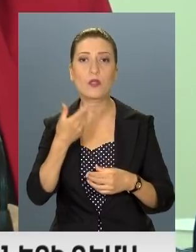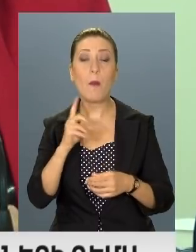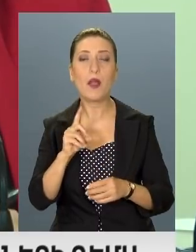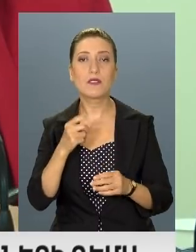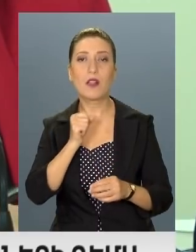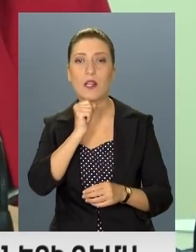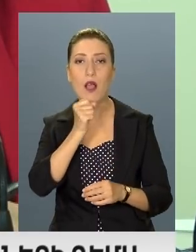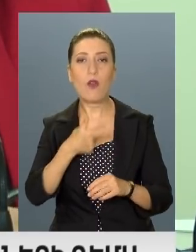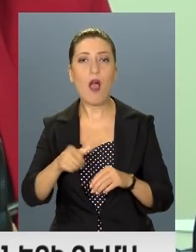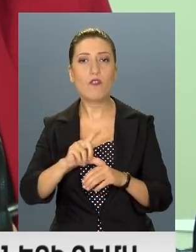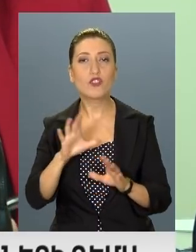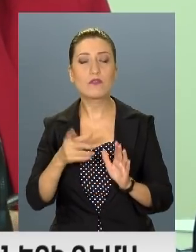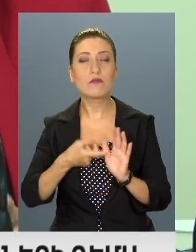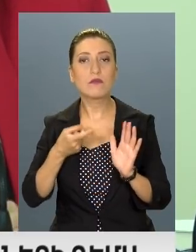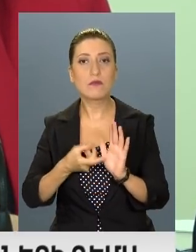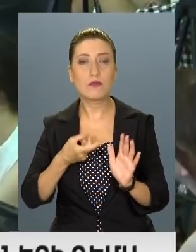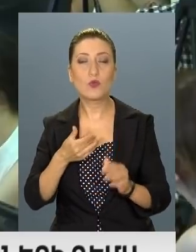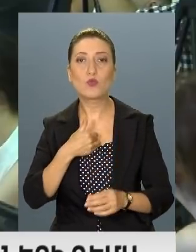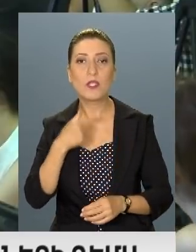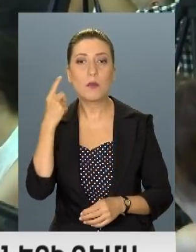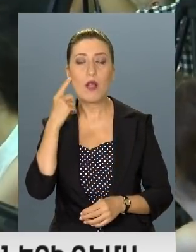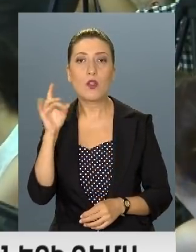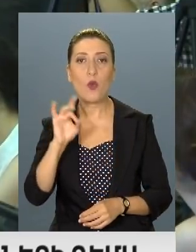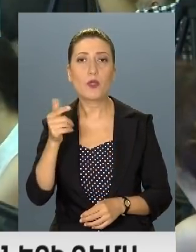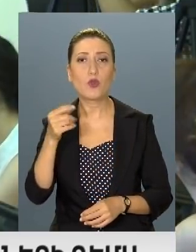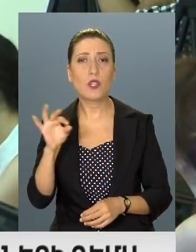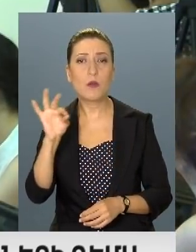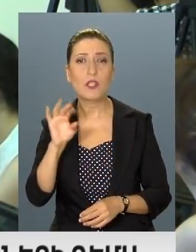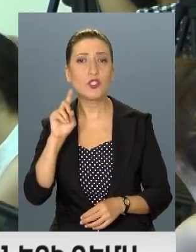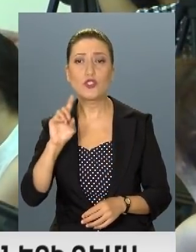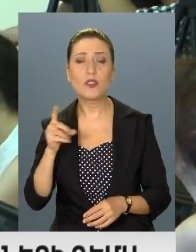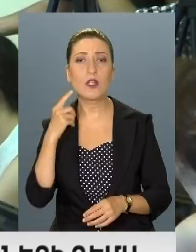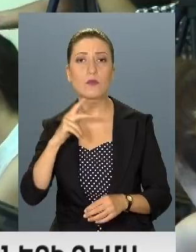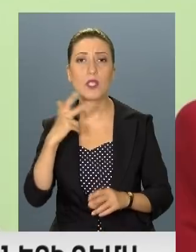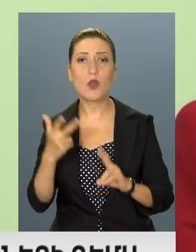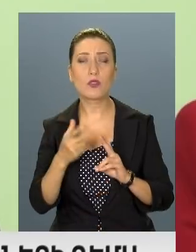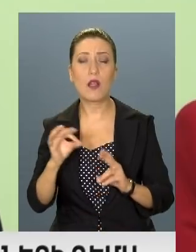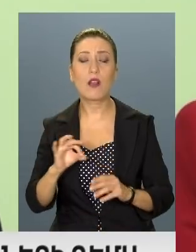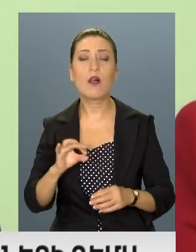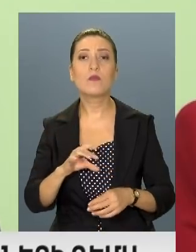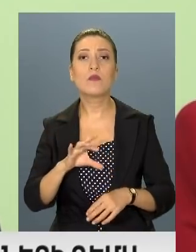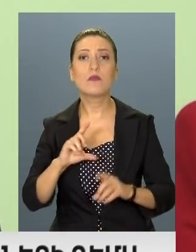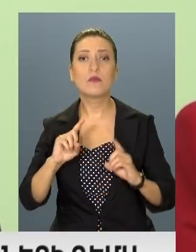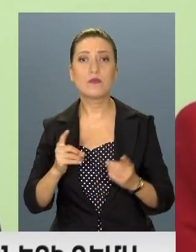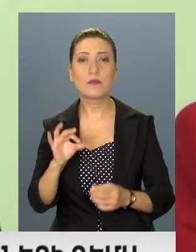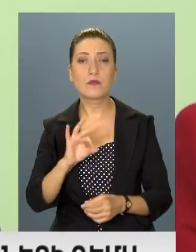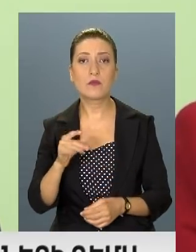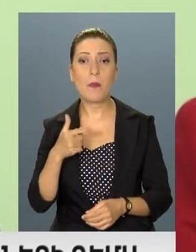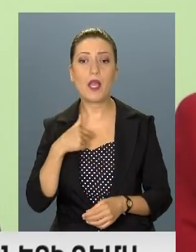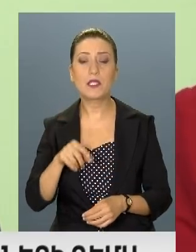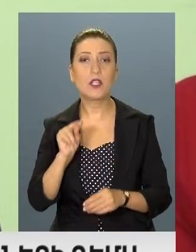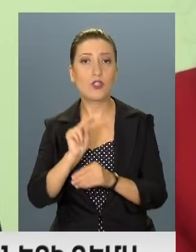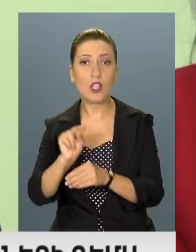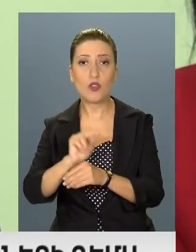լրագրողներին ավելի շատ հետաքրքրում էր նրանց կարծիքները Ռոբերտ Քոչարյանի հերթական կալանավորման մասին։ Մենք ձեզ դաշ չենք